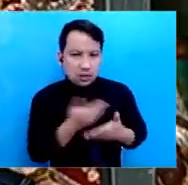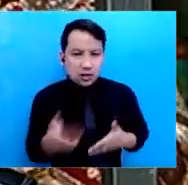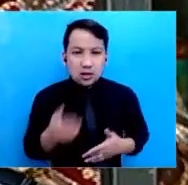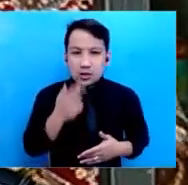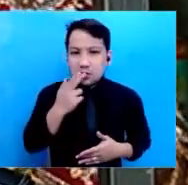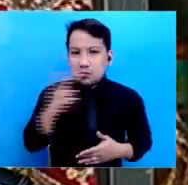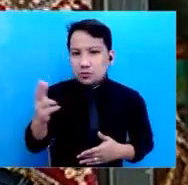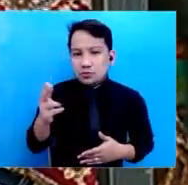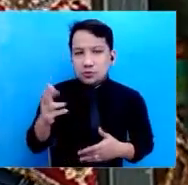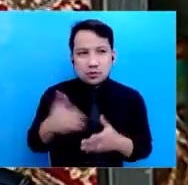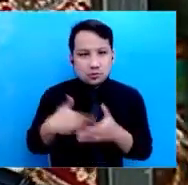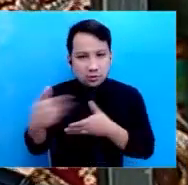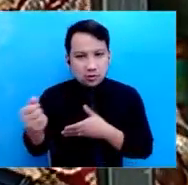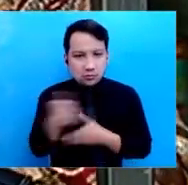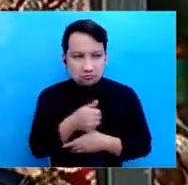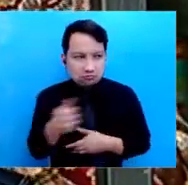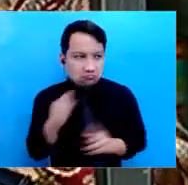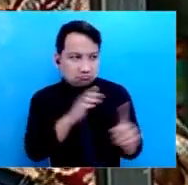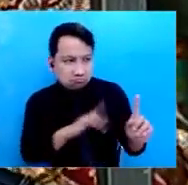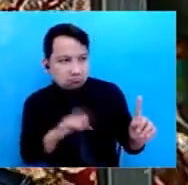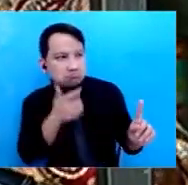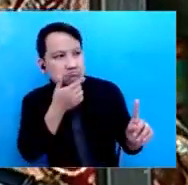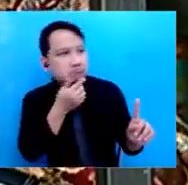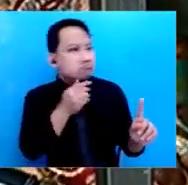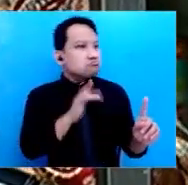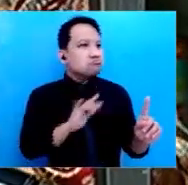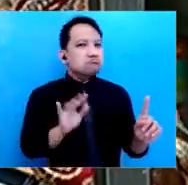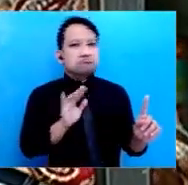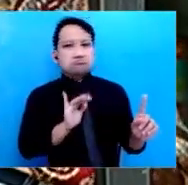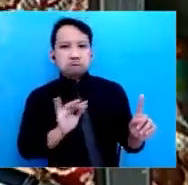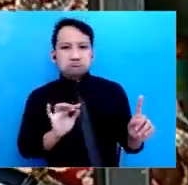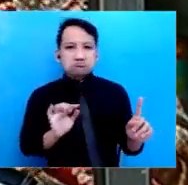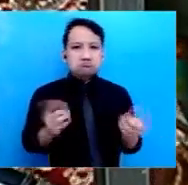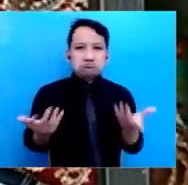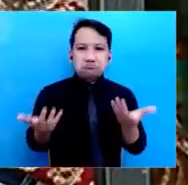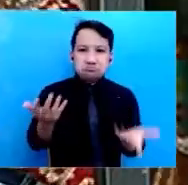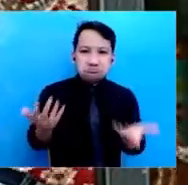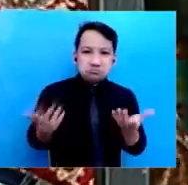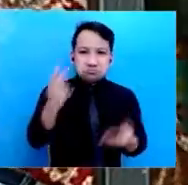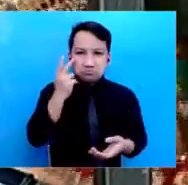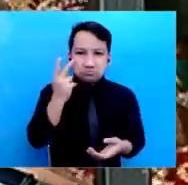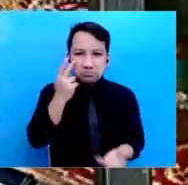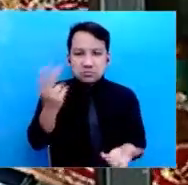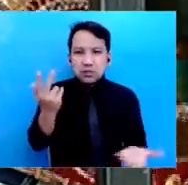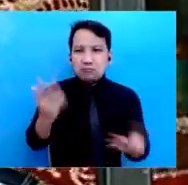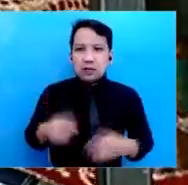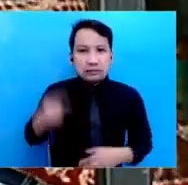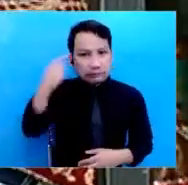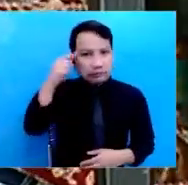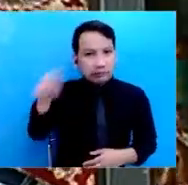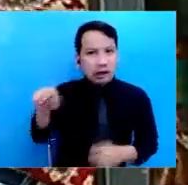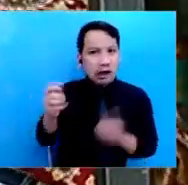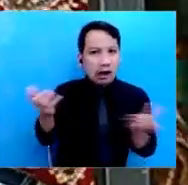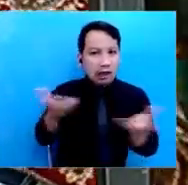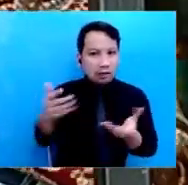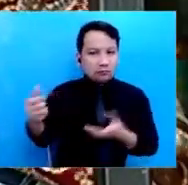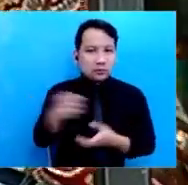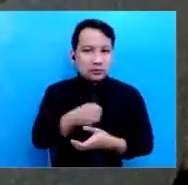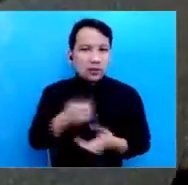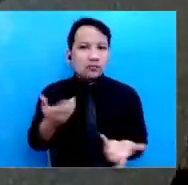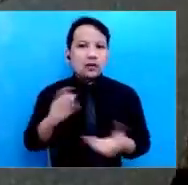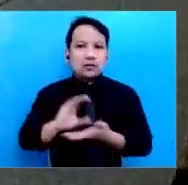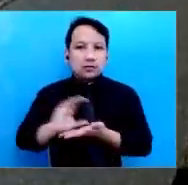na. Siguro nagmamasid, tingnan kung anong mga ano nila. Parang alam kasi nila kung saan lagad na nakalagay yung